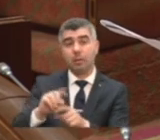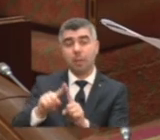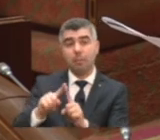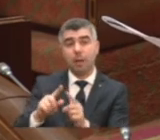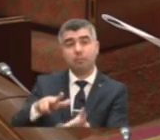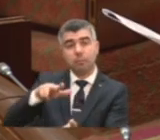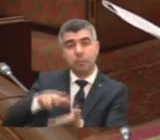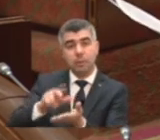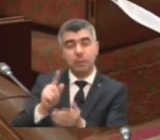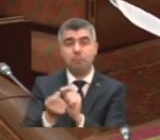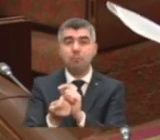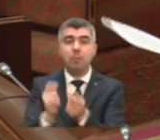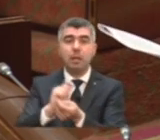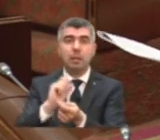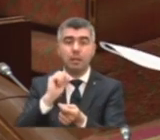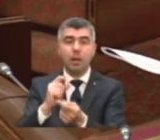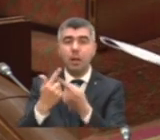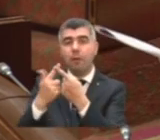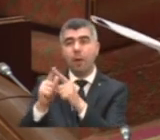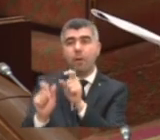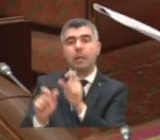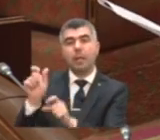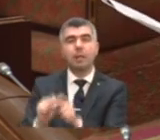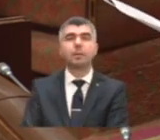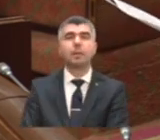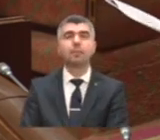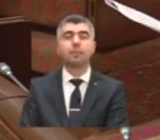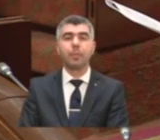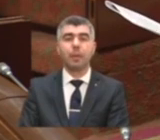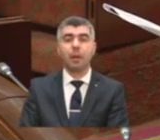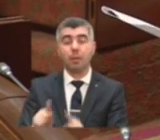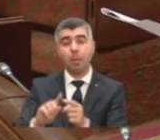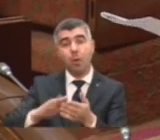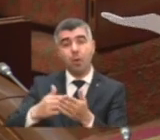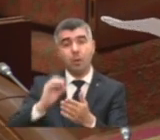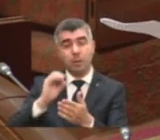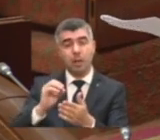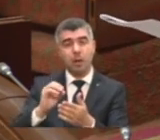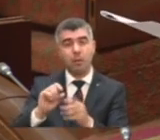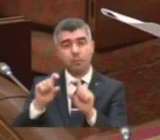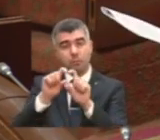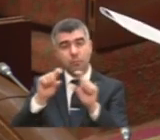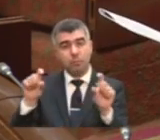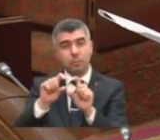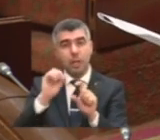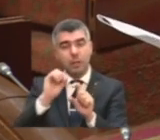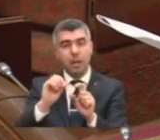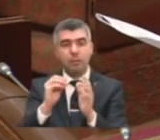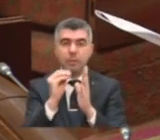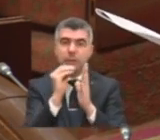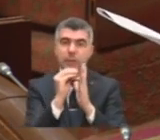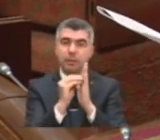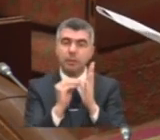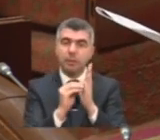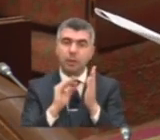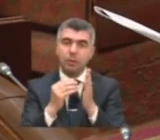اعتماد التعريفة الانتقائية بالنسبة لباقي الزبناء، حيث تطبق عليهم تسعيرة الشطر الذي يتواجد فيها